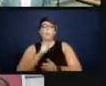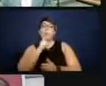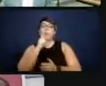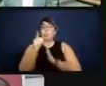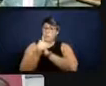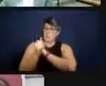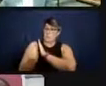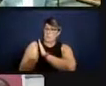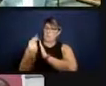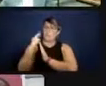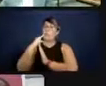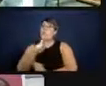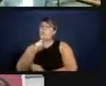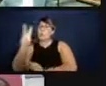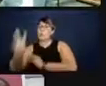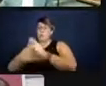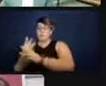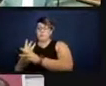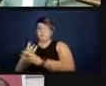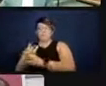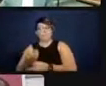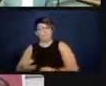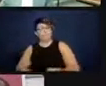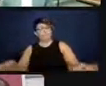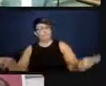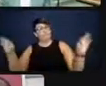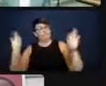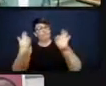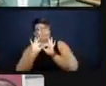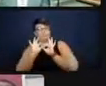au talanta zao katika